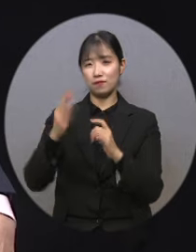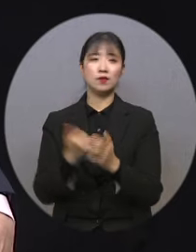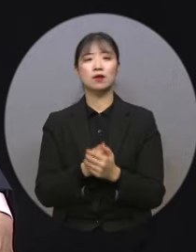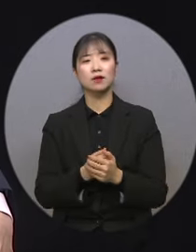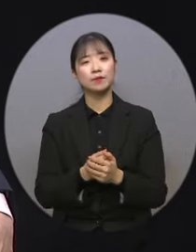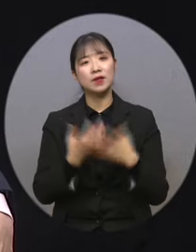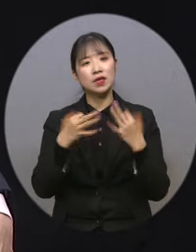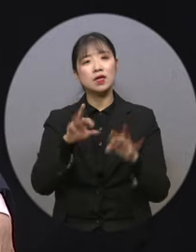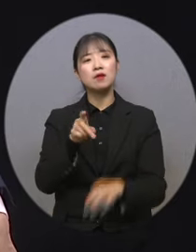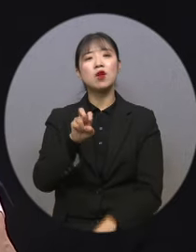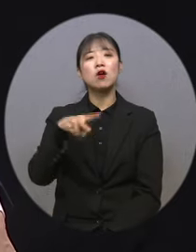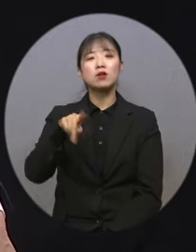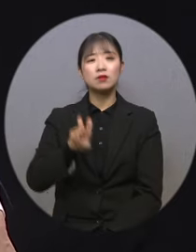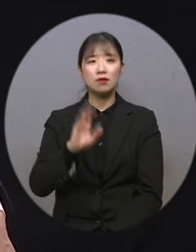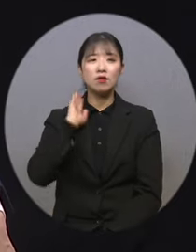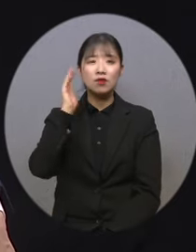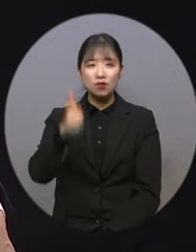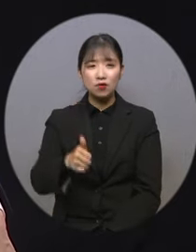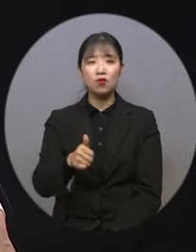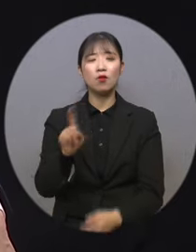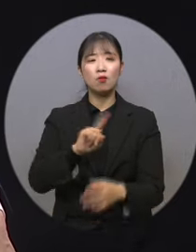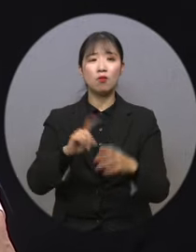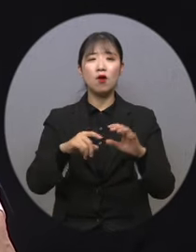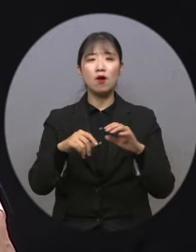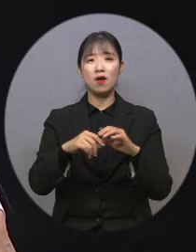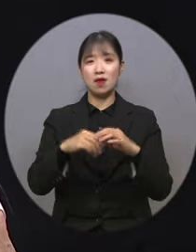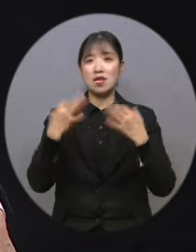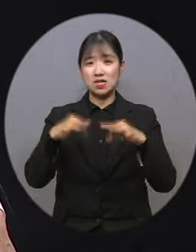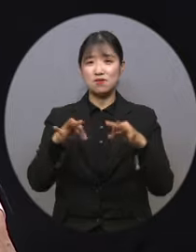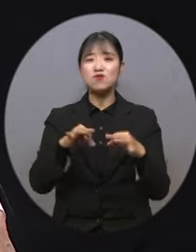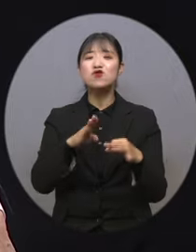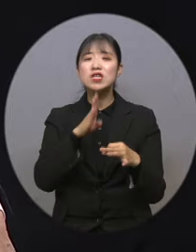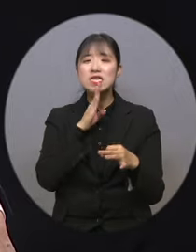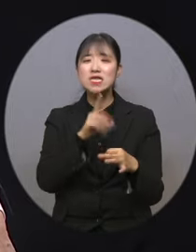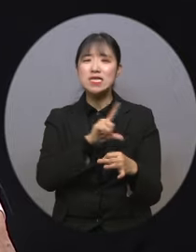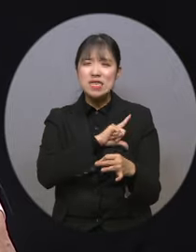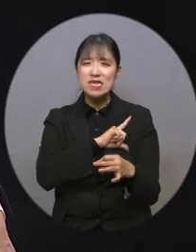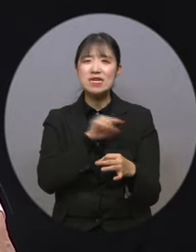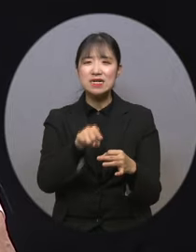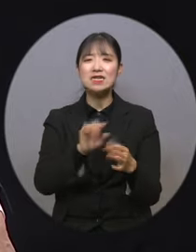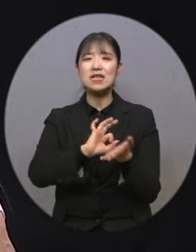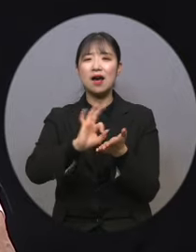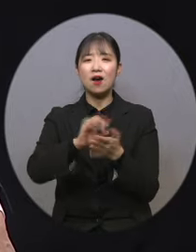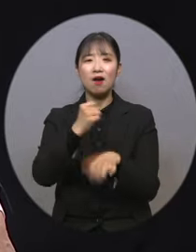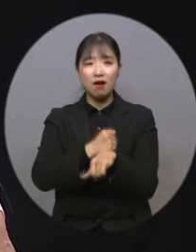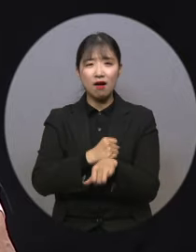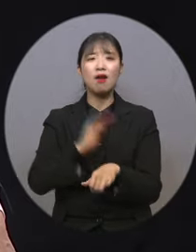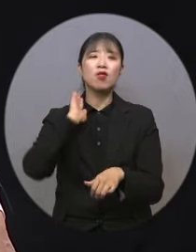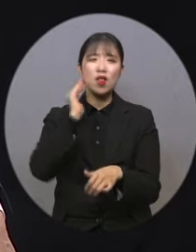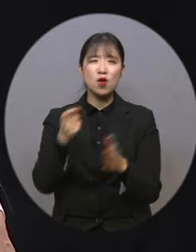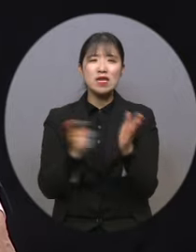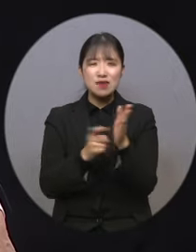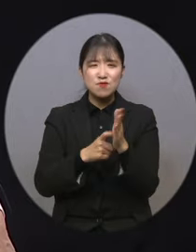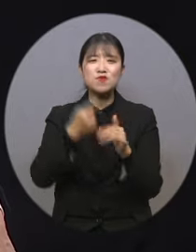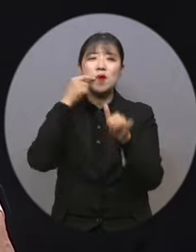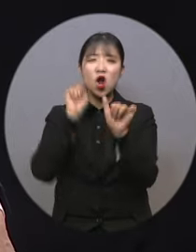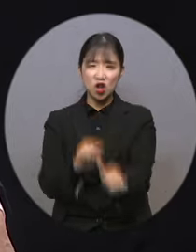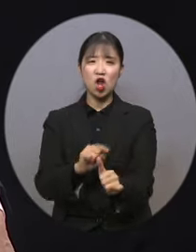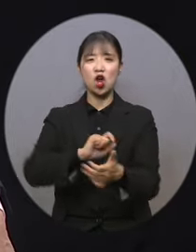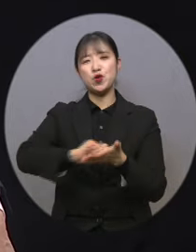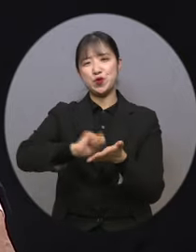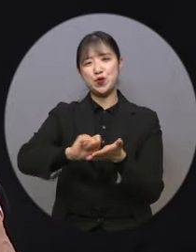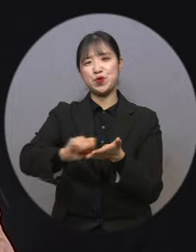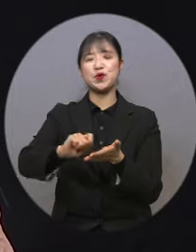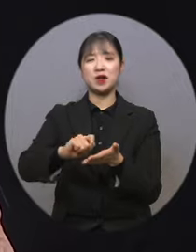대통령의 대통 대 정하자 금융실명제 국회통과 했습니까 안 했습니다 바로 그냥 대통령 긴급 짜리 명분으로 탑